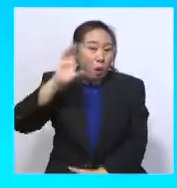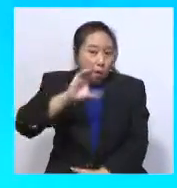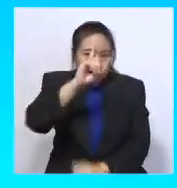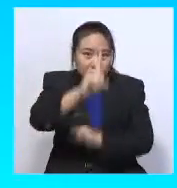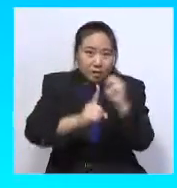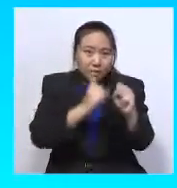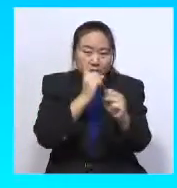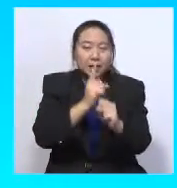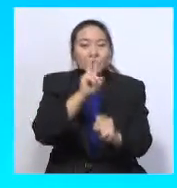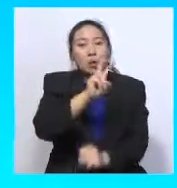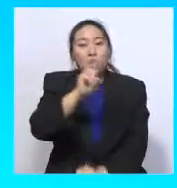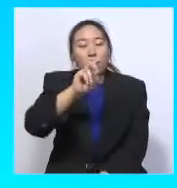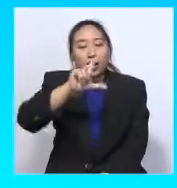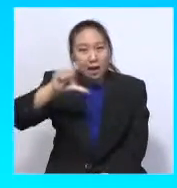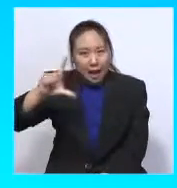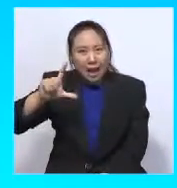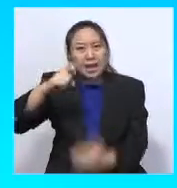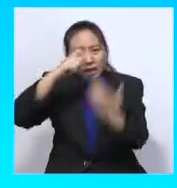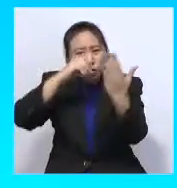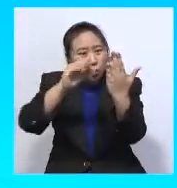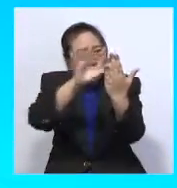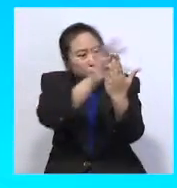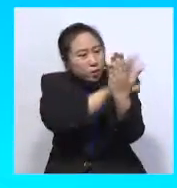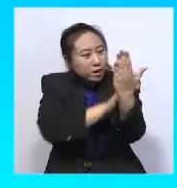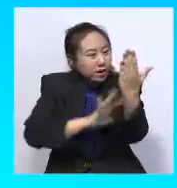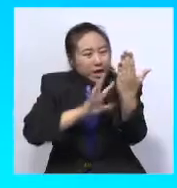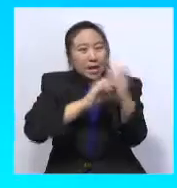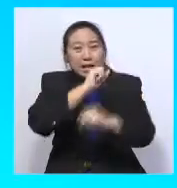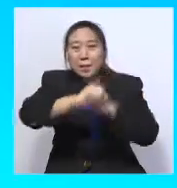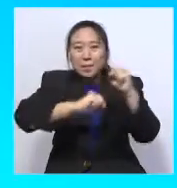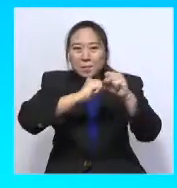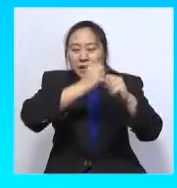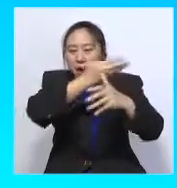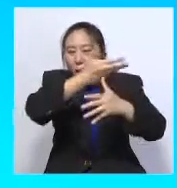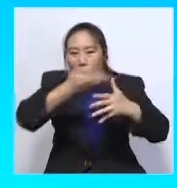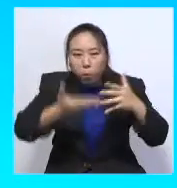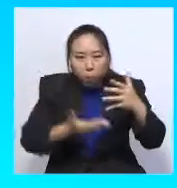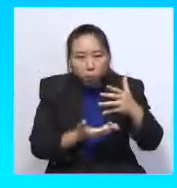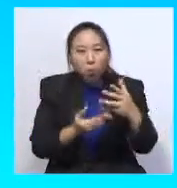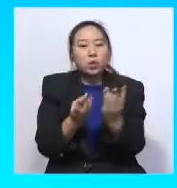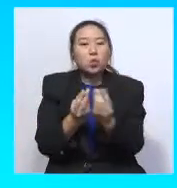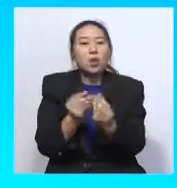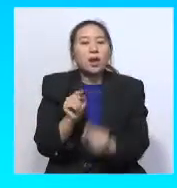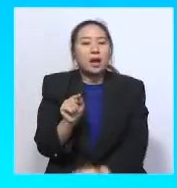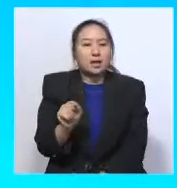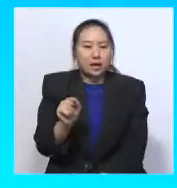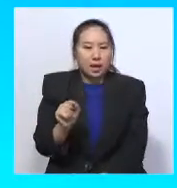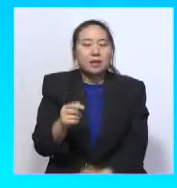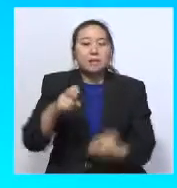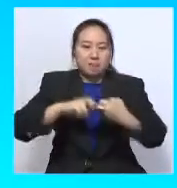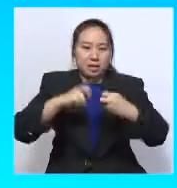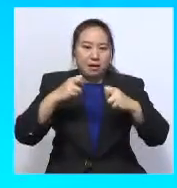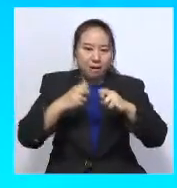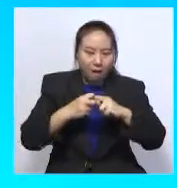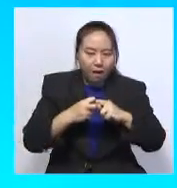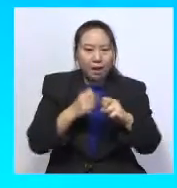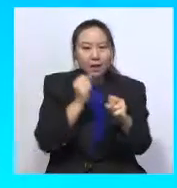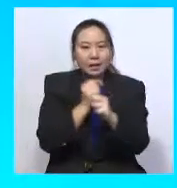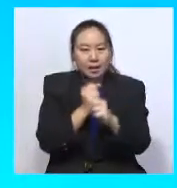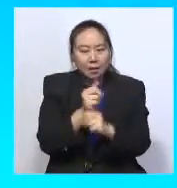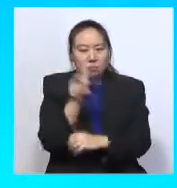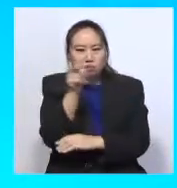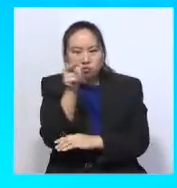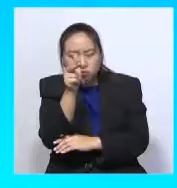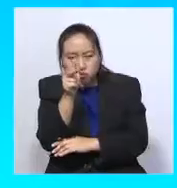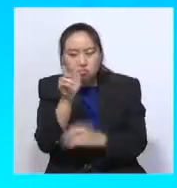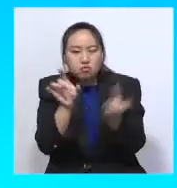200ล้านบาทเพื่อใช้ทั่วประเทศและตลอดทั้งปีตัวเลขงบประมาณที่ออกมาตรงนี้เนี่ยทำให้ประสบปัญหาการผลิตรายการที่